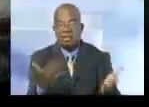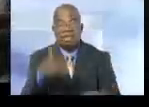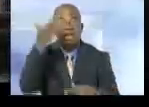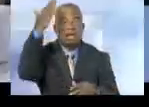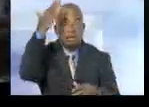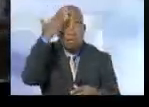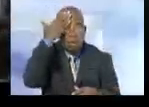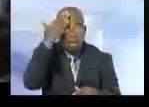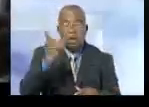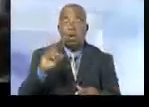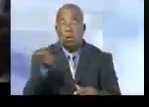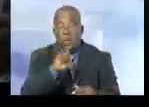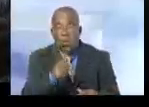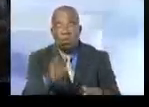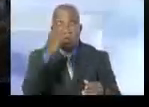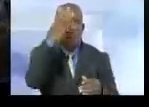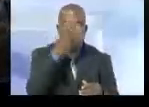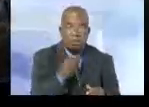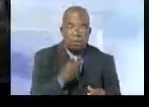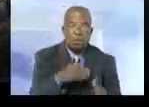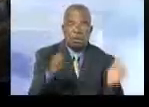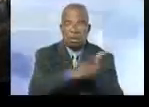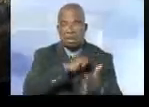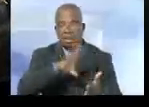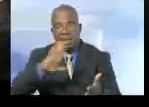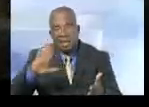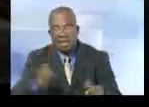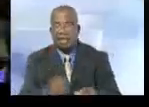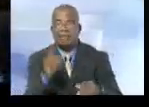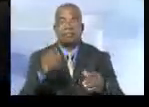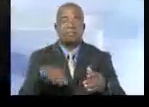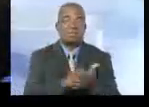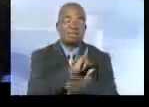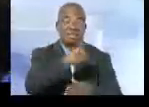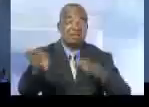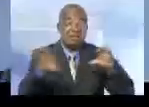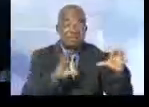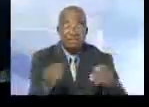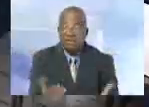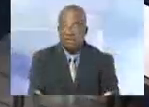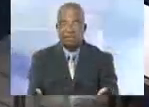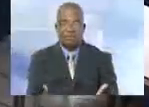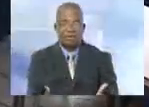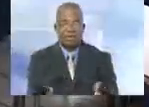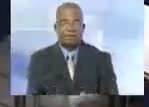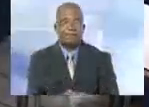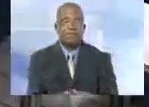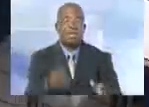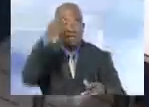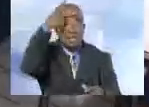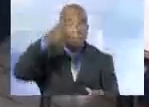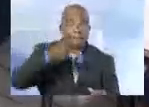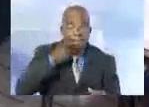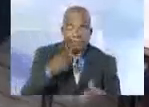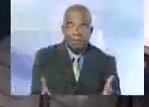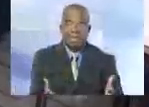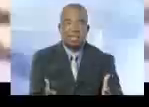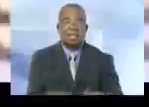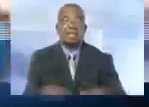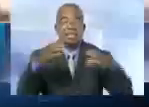de l'Éducation nationale et de l'Enseignement technique, qui a lancé l'opération de distribution des cartes, demande aux élèves d'en prendre